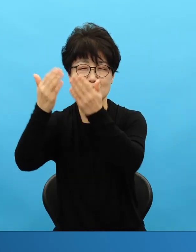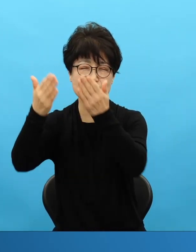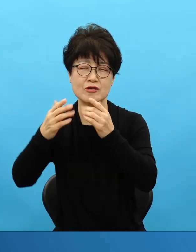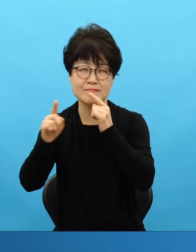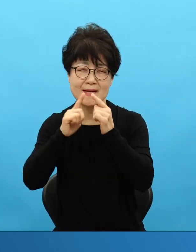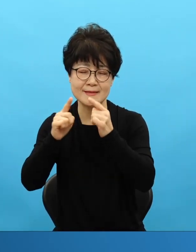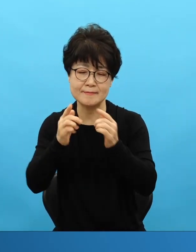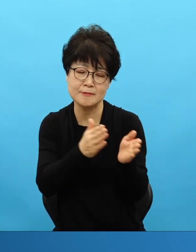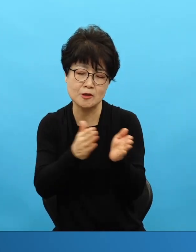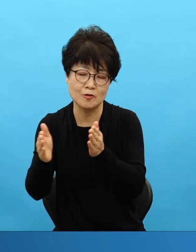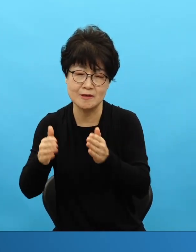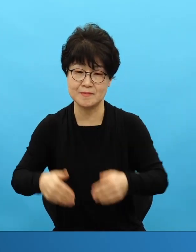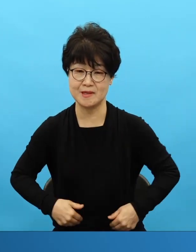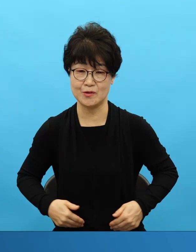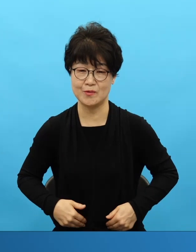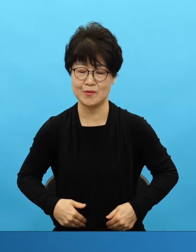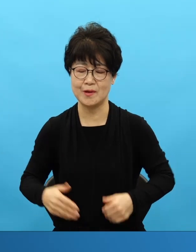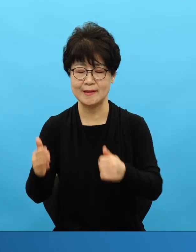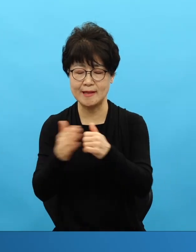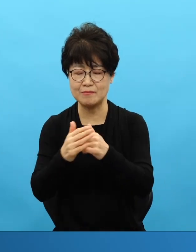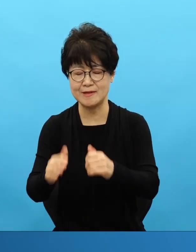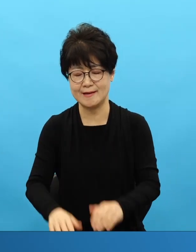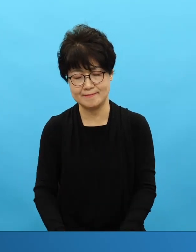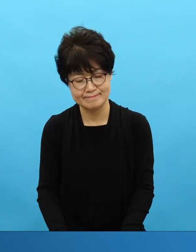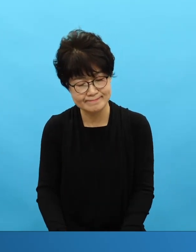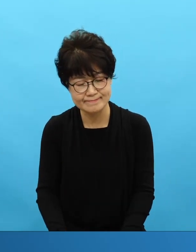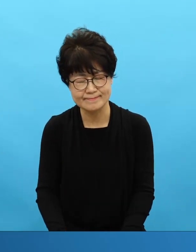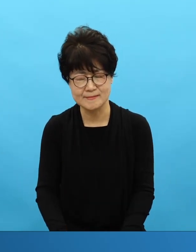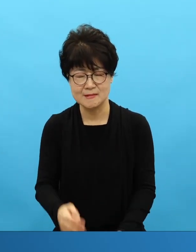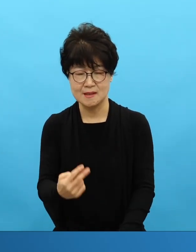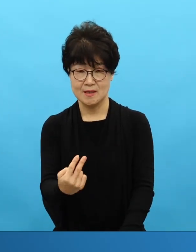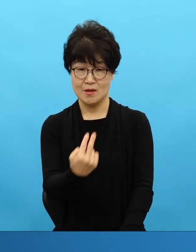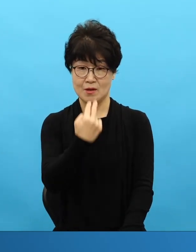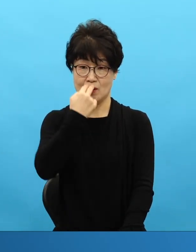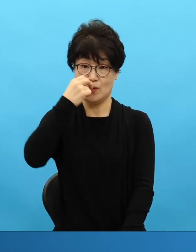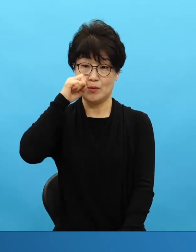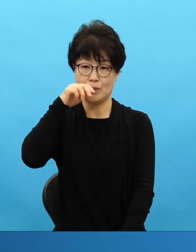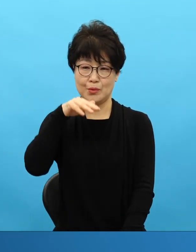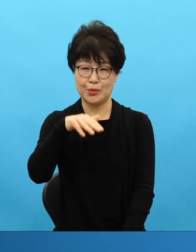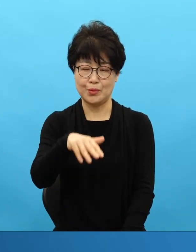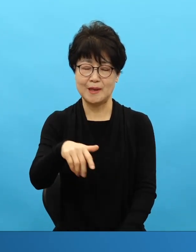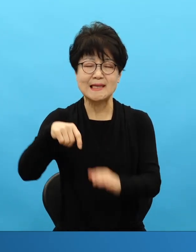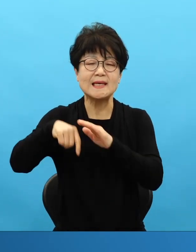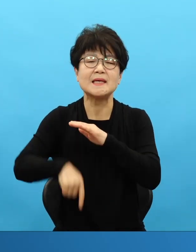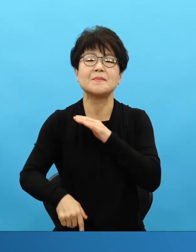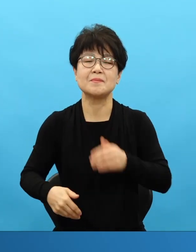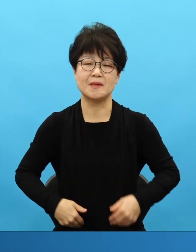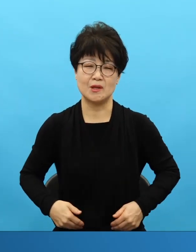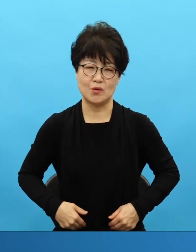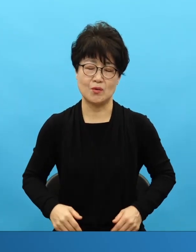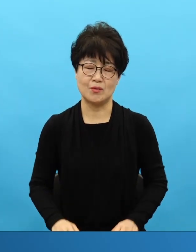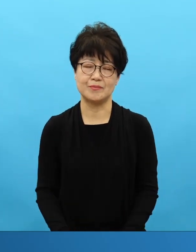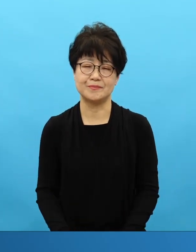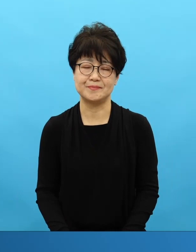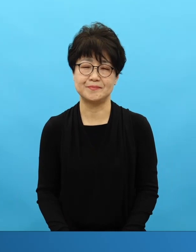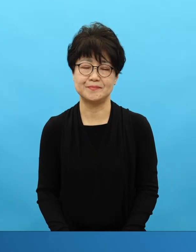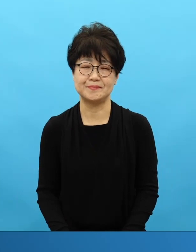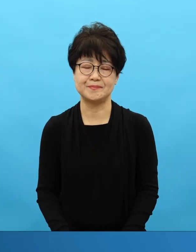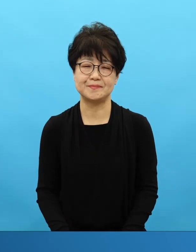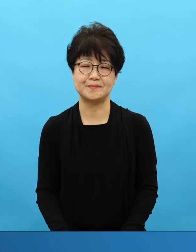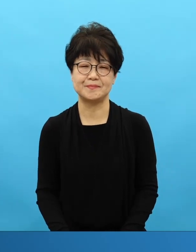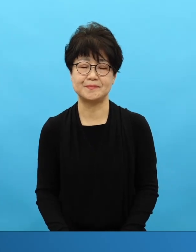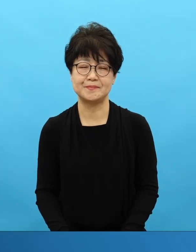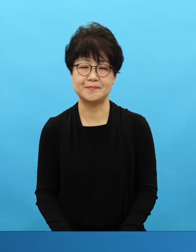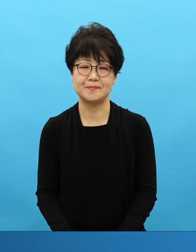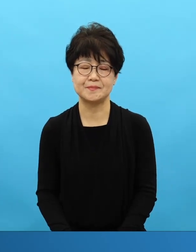breathing. 낮에는 좀 여러분들이 힘을 얻고 다른 사람을 살리는 이런 부분을 기도해야 되겠죠. During the day, you must do the prayers to save people and